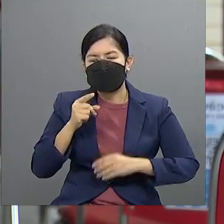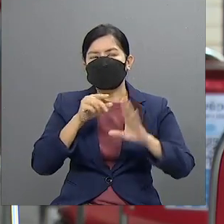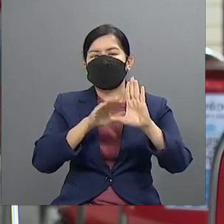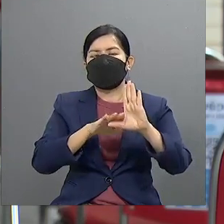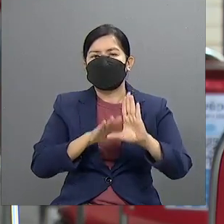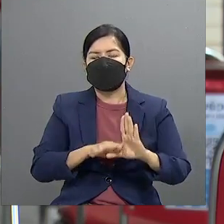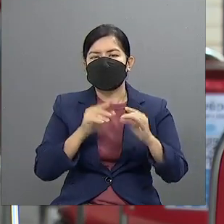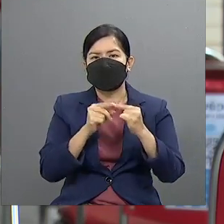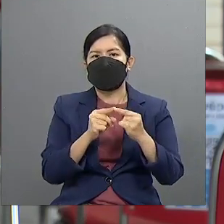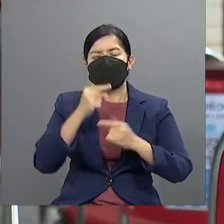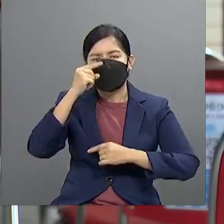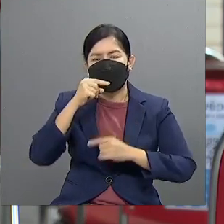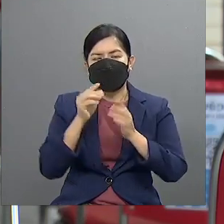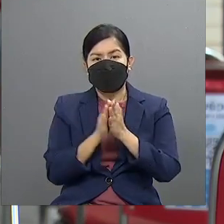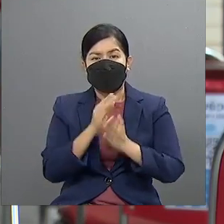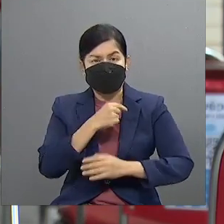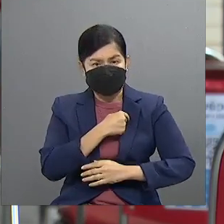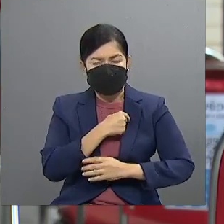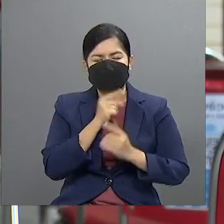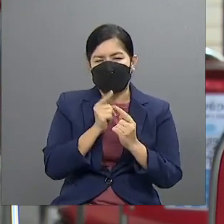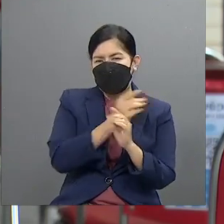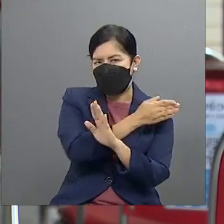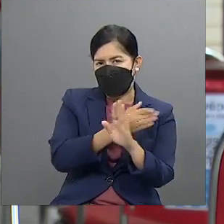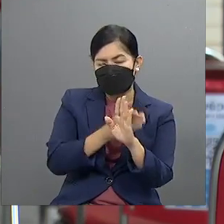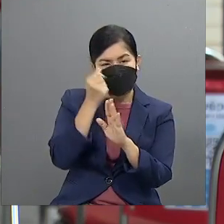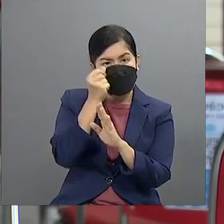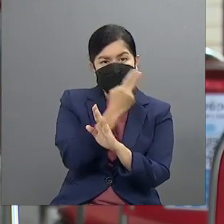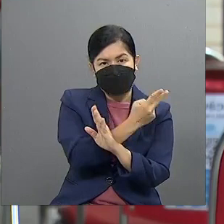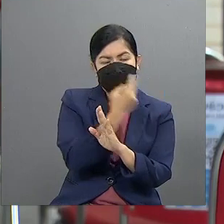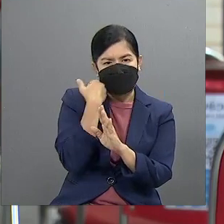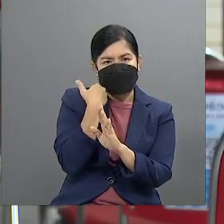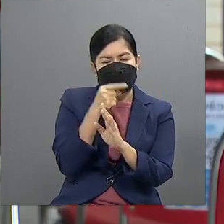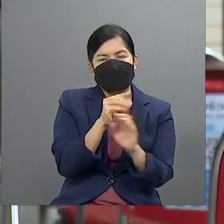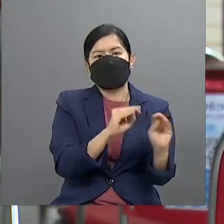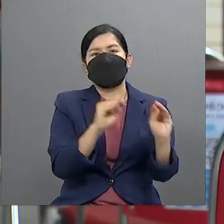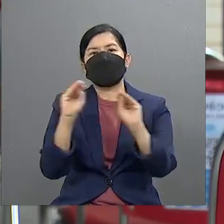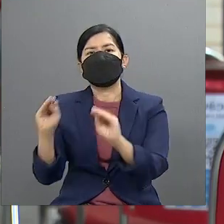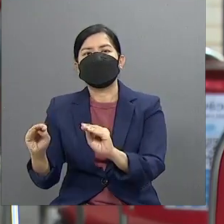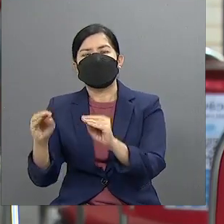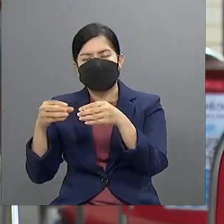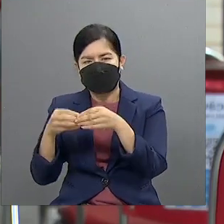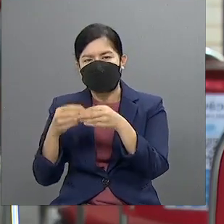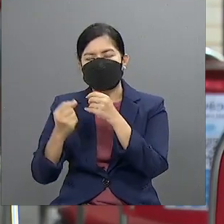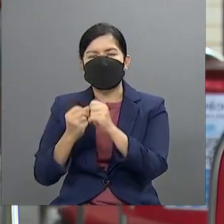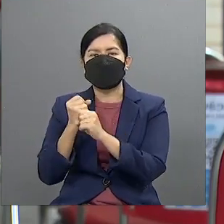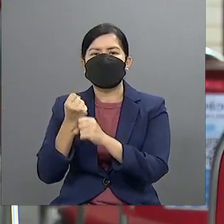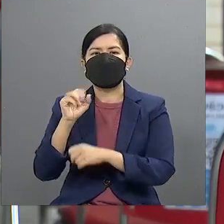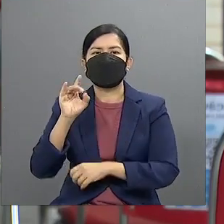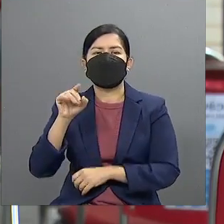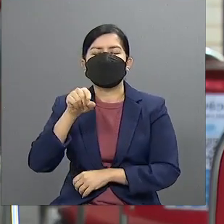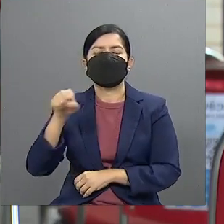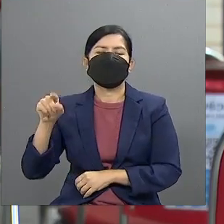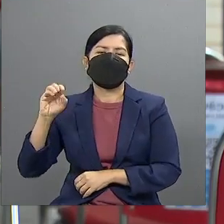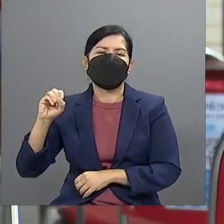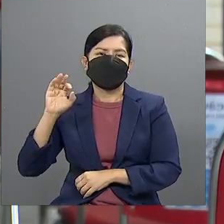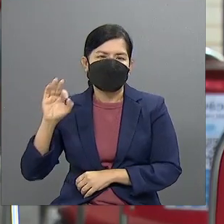ล่วงหน้า2วันและจะต้องเป็นผู้ที่เคยถูกเลื่อนคิวนะคะอายุ 18-59 ปีในวันที่20มิถุนายนที่ผ่านมาเท่